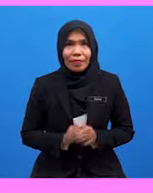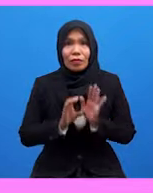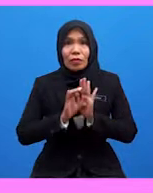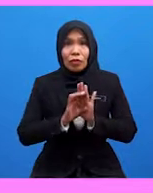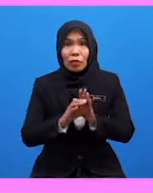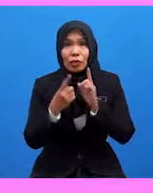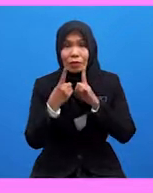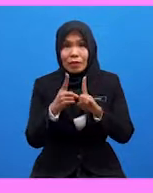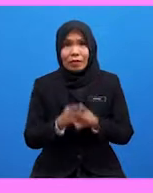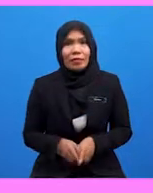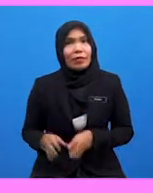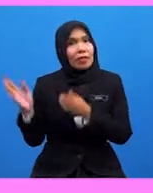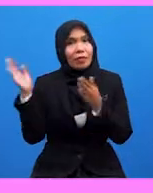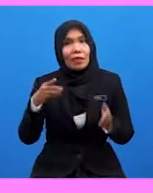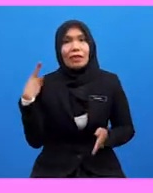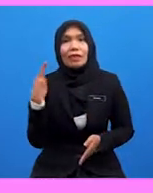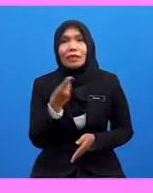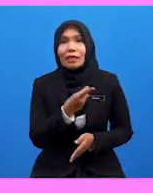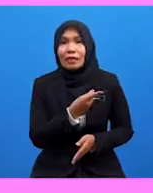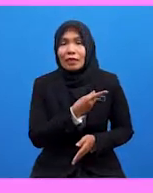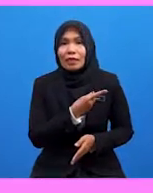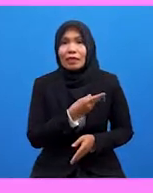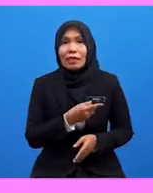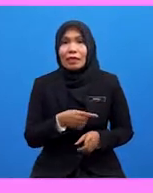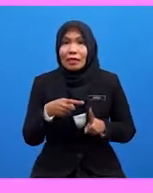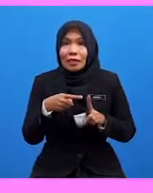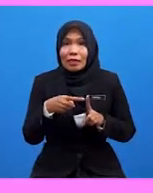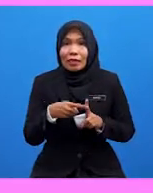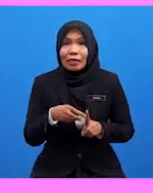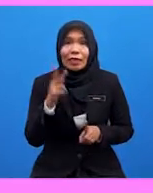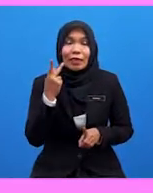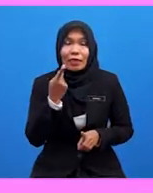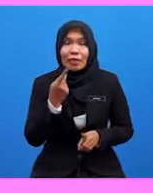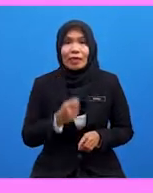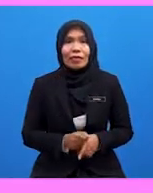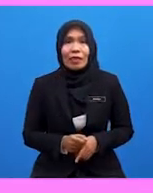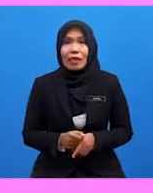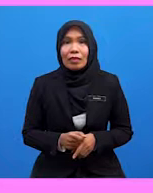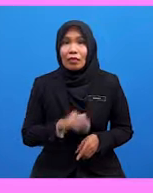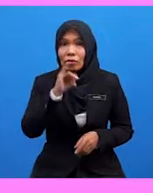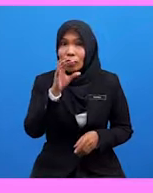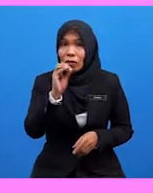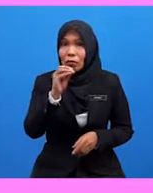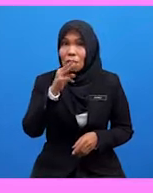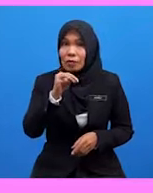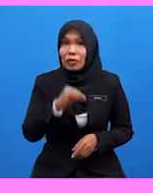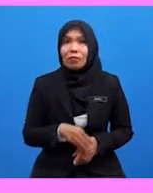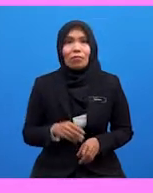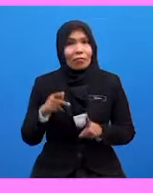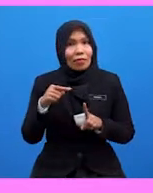Contoh jawapan, mari kita ke kantin atau jom kita ke kantin atau ayuh kita ke